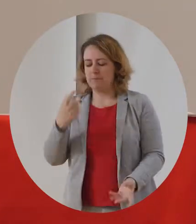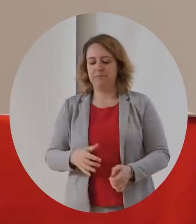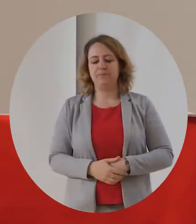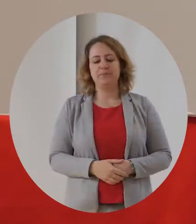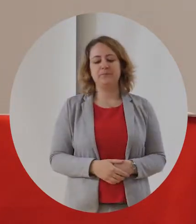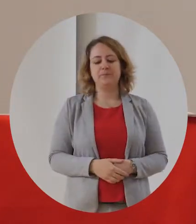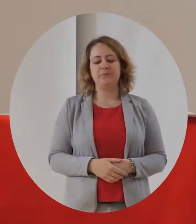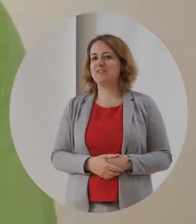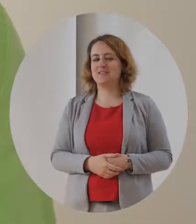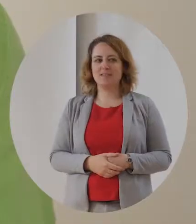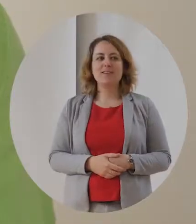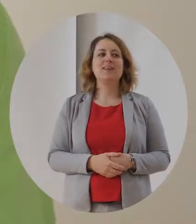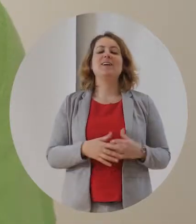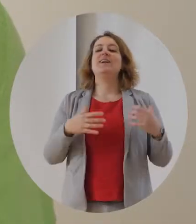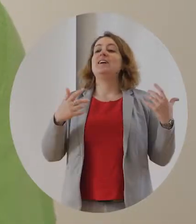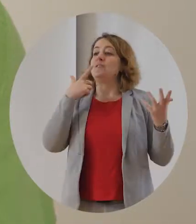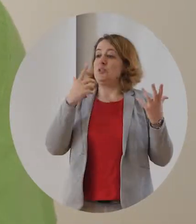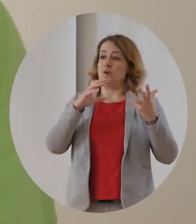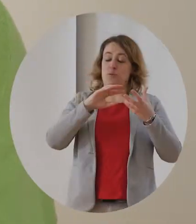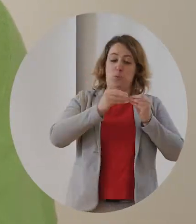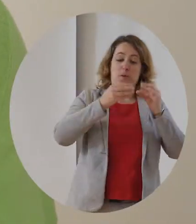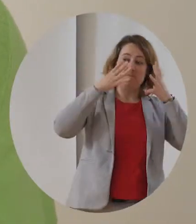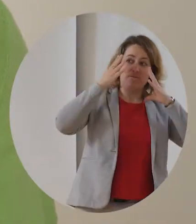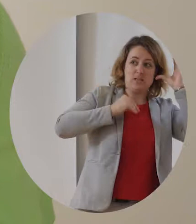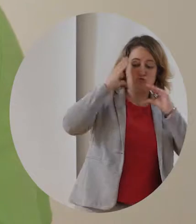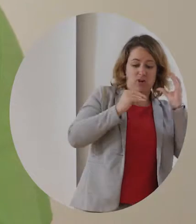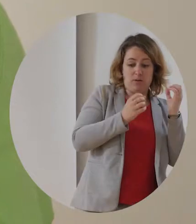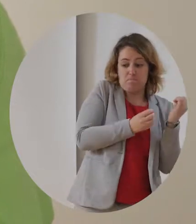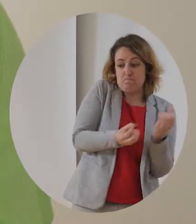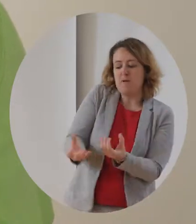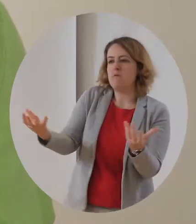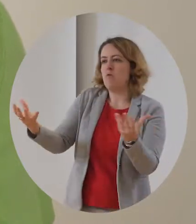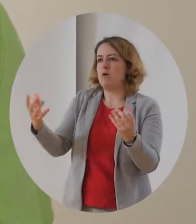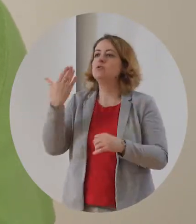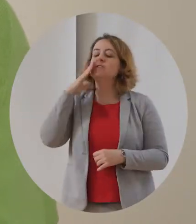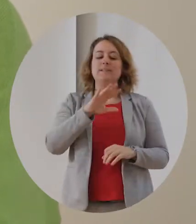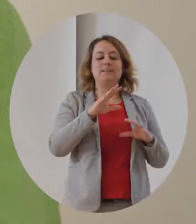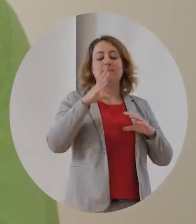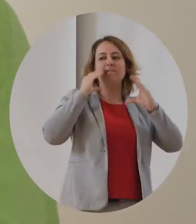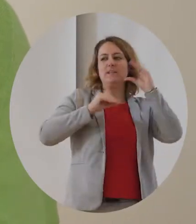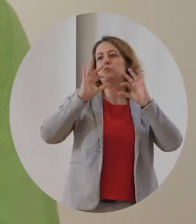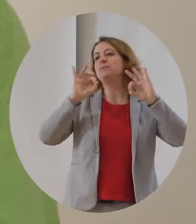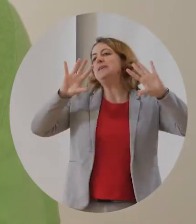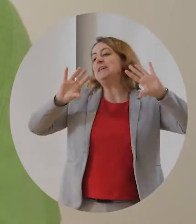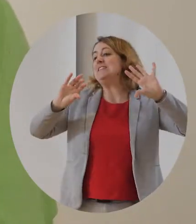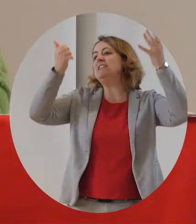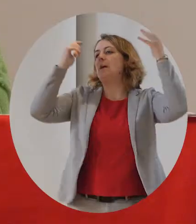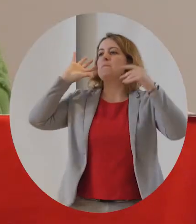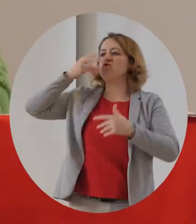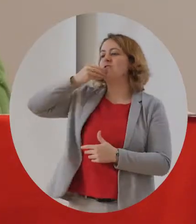Et conséquences liées aux troubles du système vestibulaire considérés comme le sixième sens. Ça, Elisabeth l'a pas